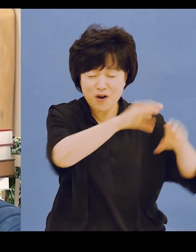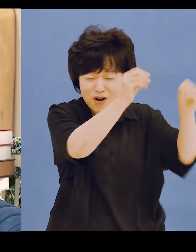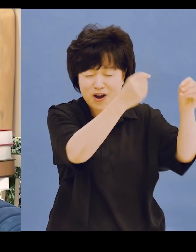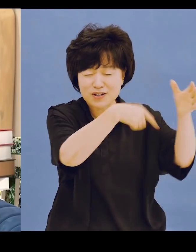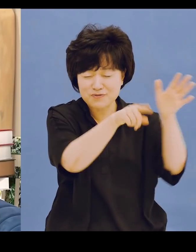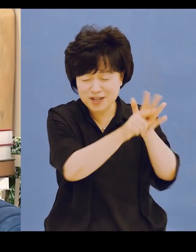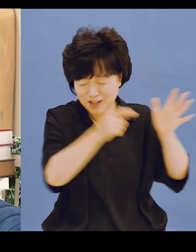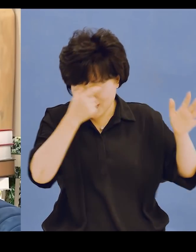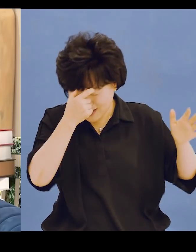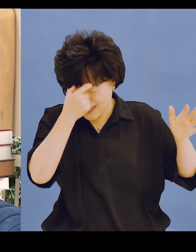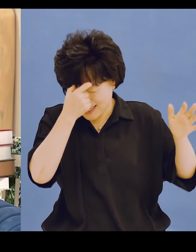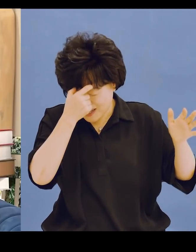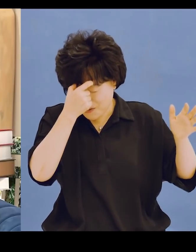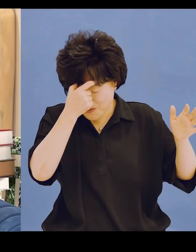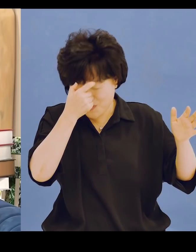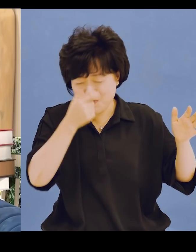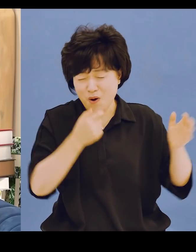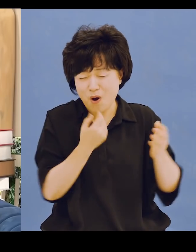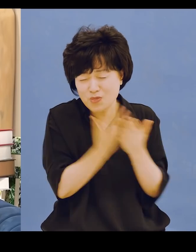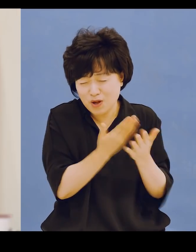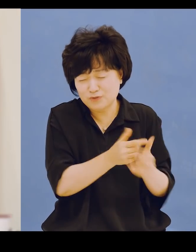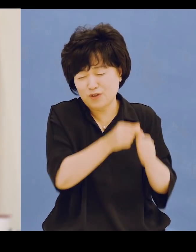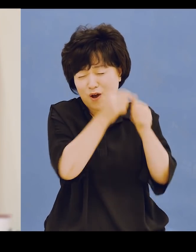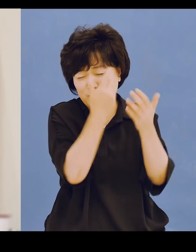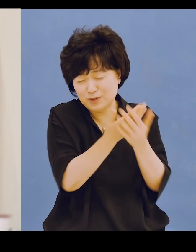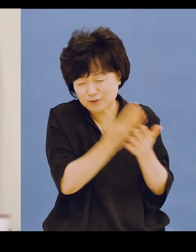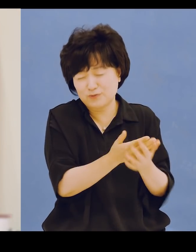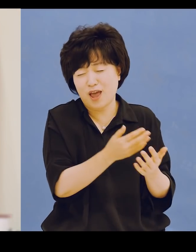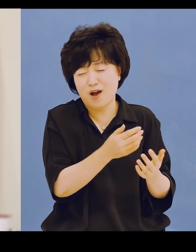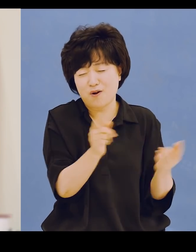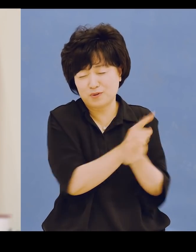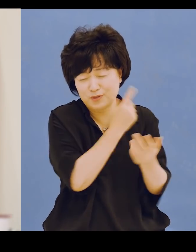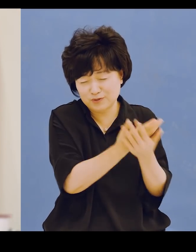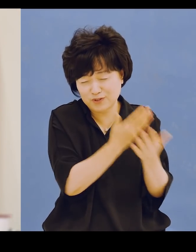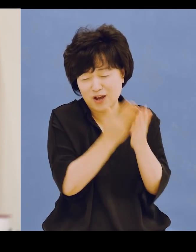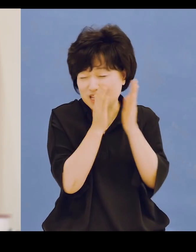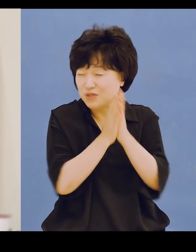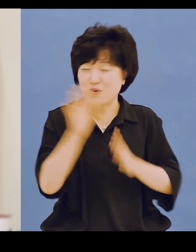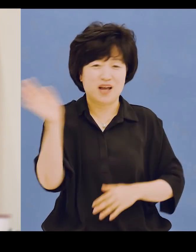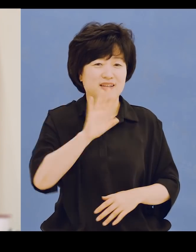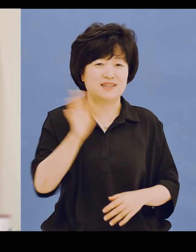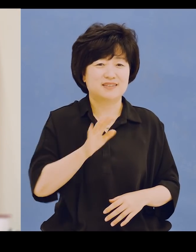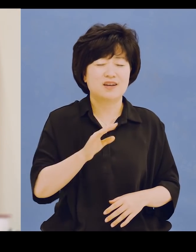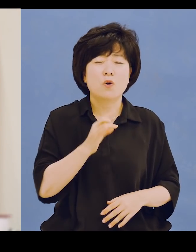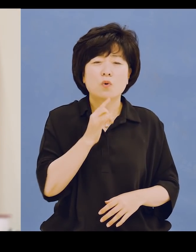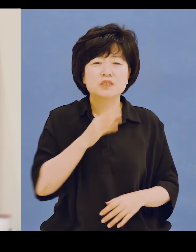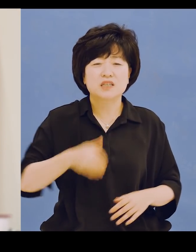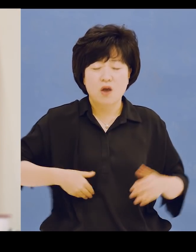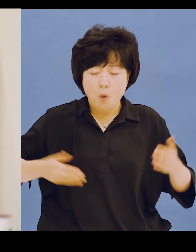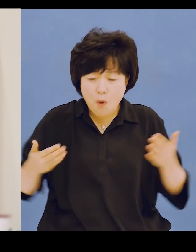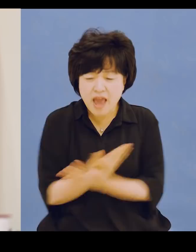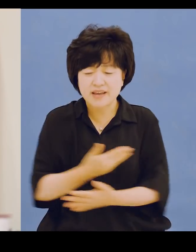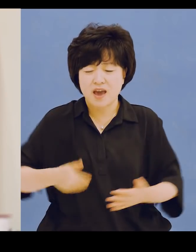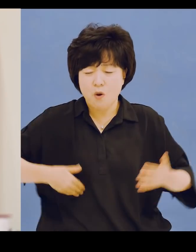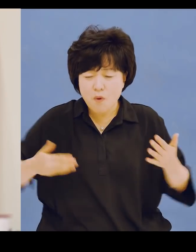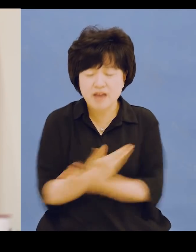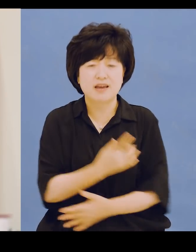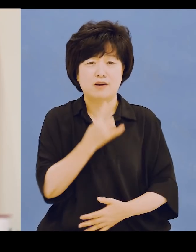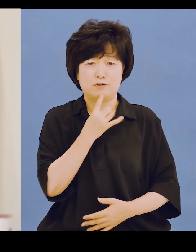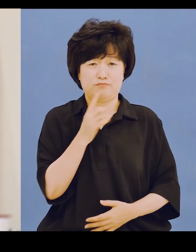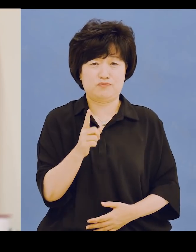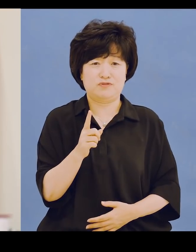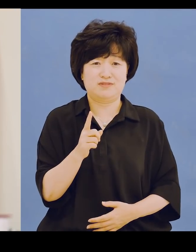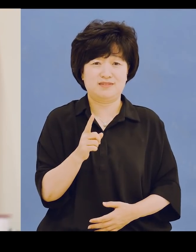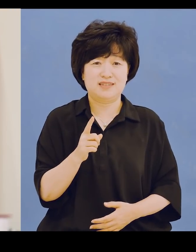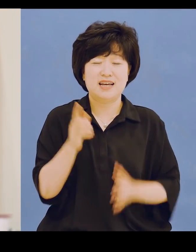통해 자복한 것밖에 없어요. 그래서 우리 부부에게 가르쳐 주신 것은 그리스도인의 삶의 가장 중심 예수 그리스도와 손잡고